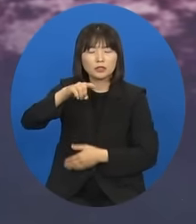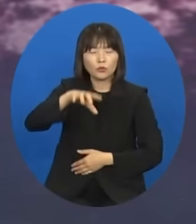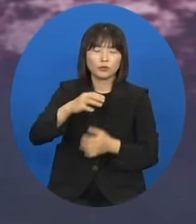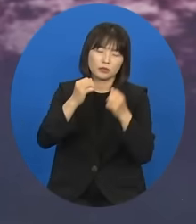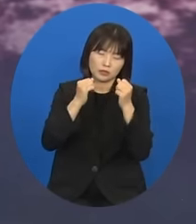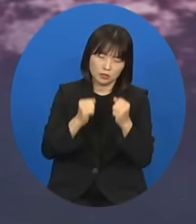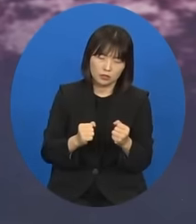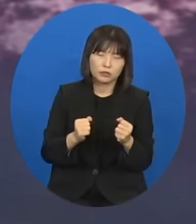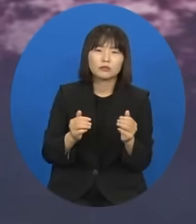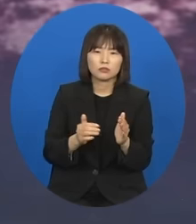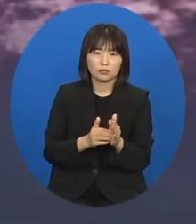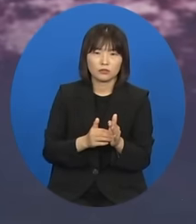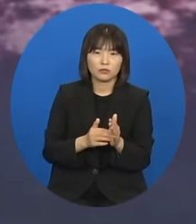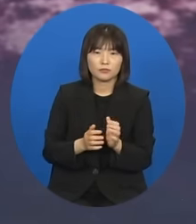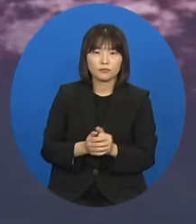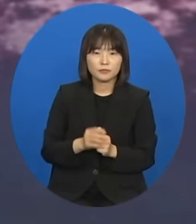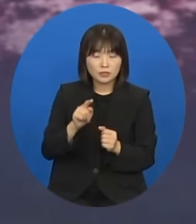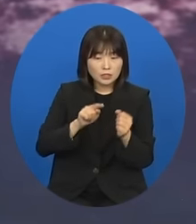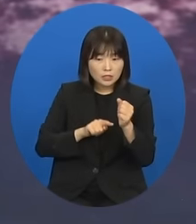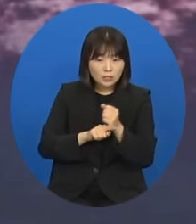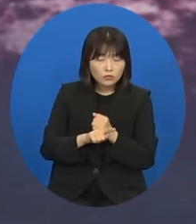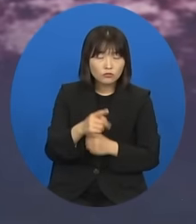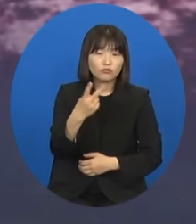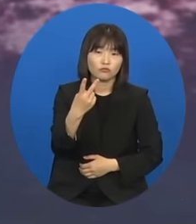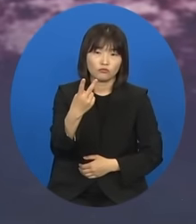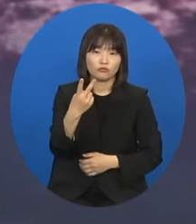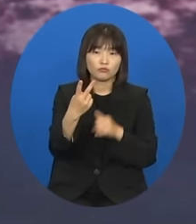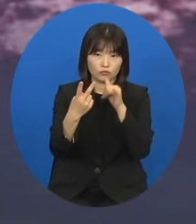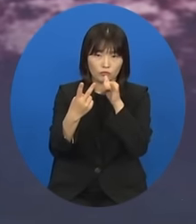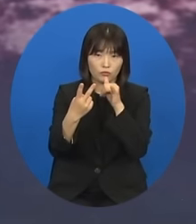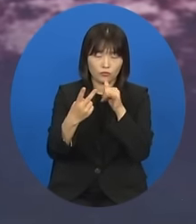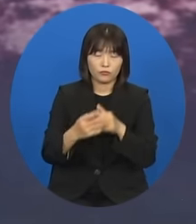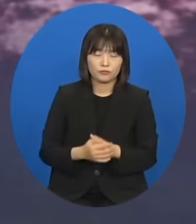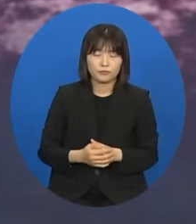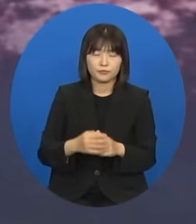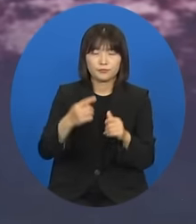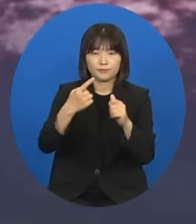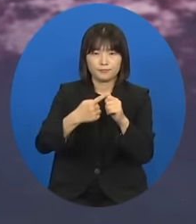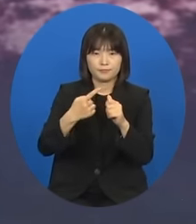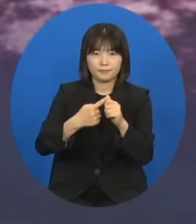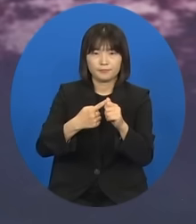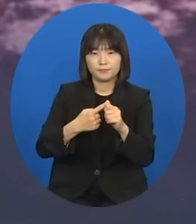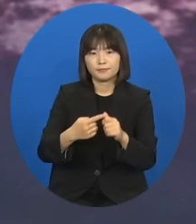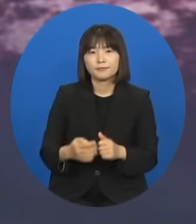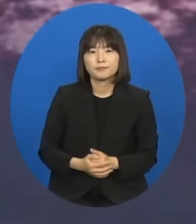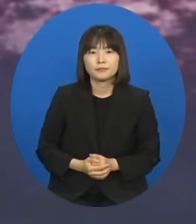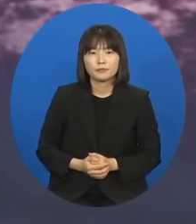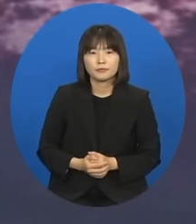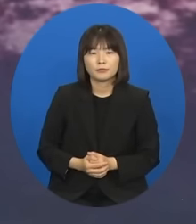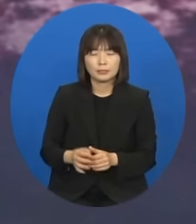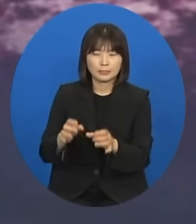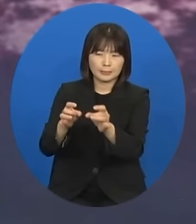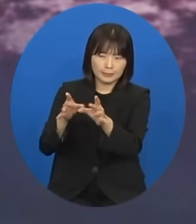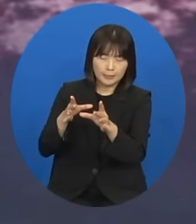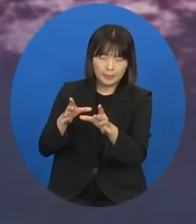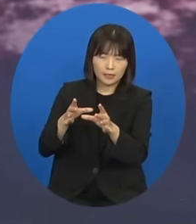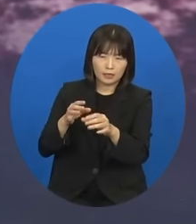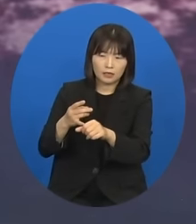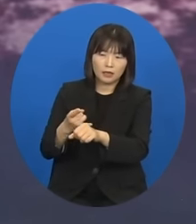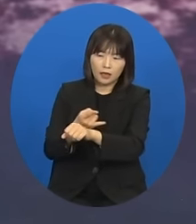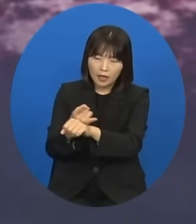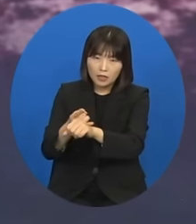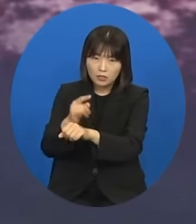계셨어요 그 이유가 두 가지가 있습니다 첫 번째 사냥을 나갔던 에서가